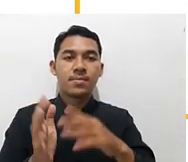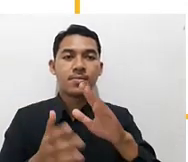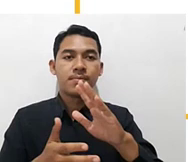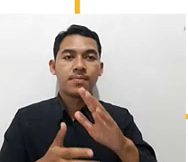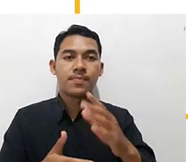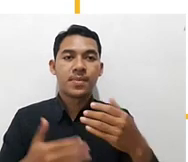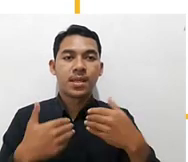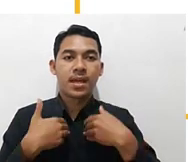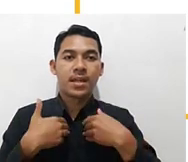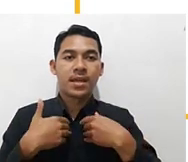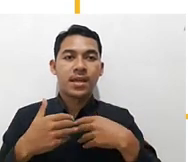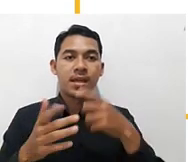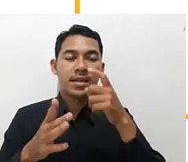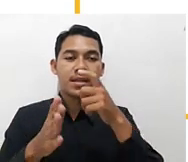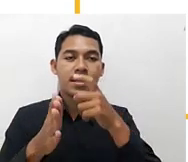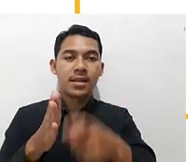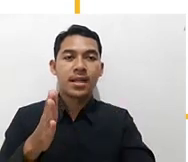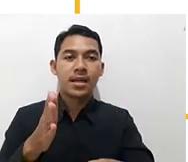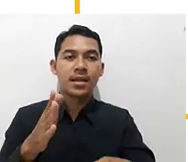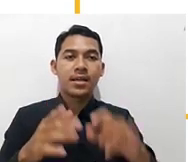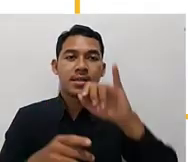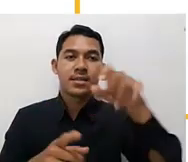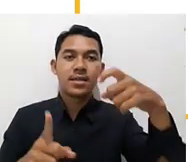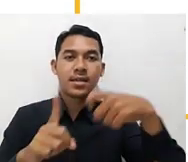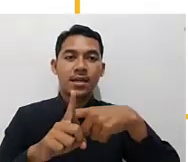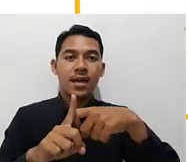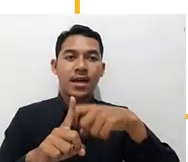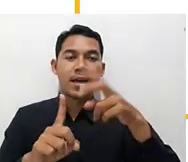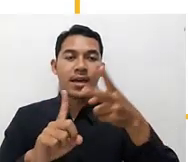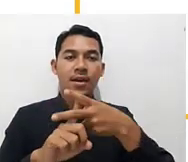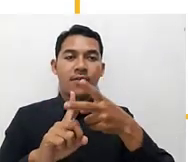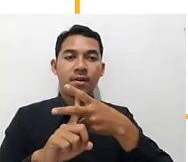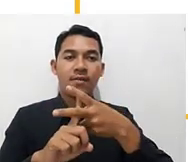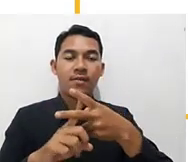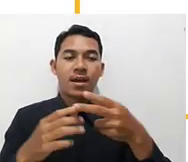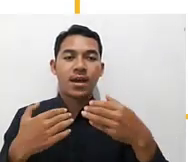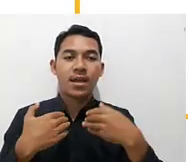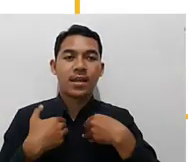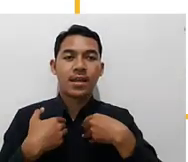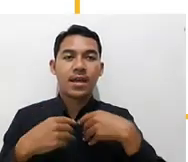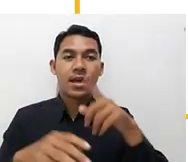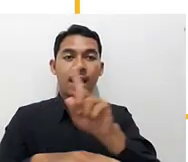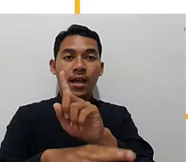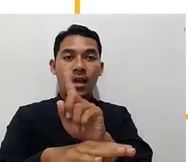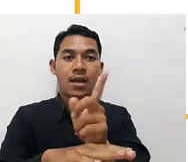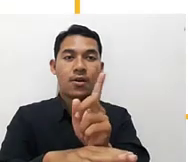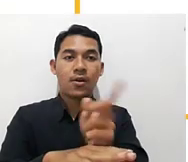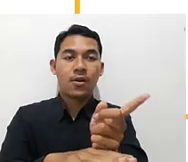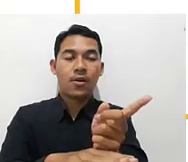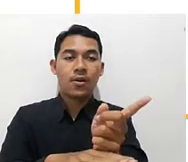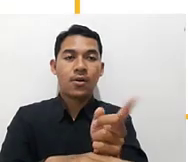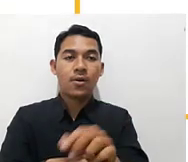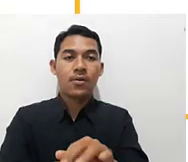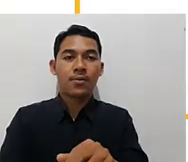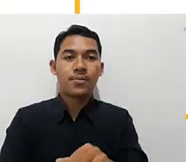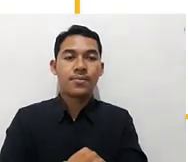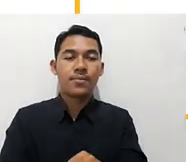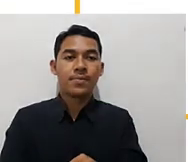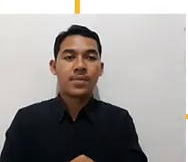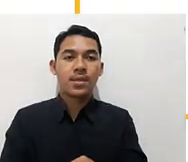ada JKFF. Nah, JKFF ini juga sama, dia ada yang namanya clock-nya juga nih, dia ada clocking-nya juga. Nah, hanya